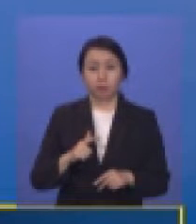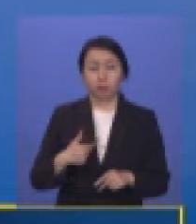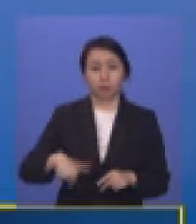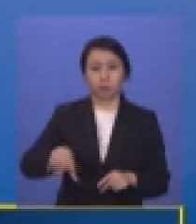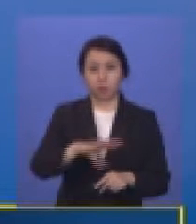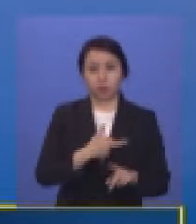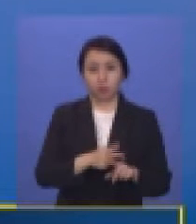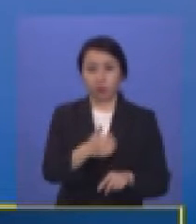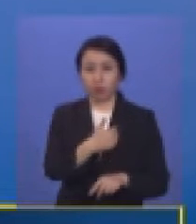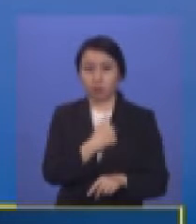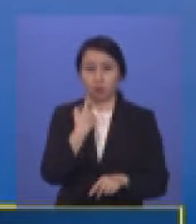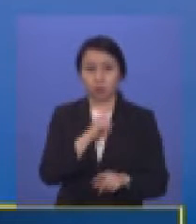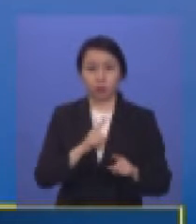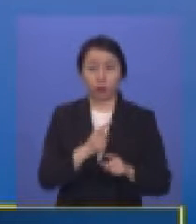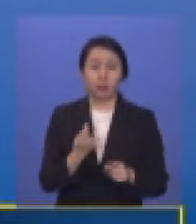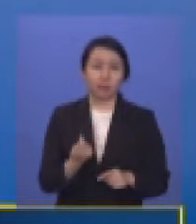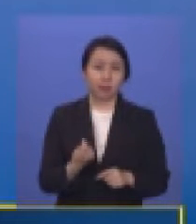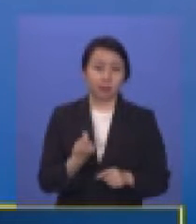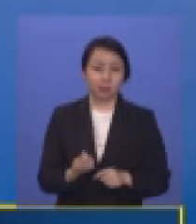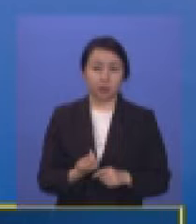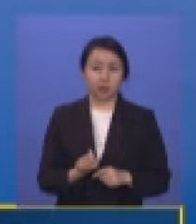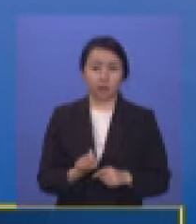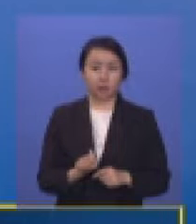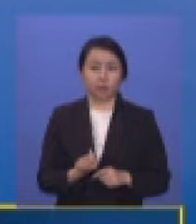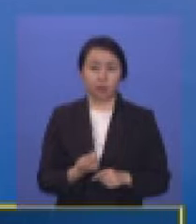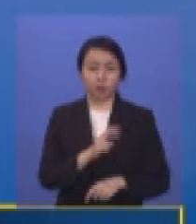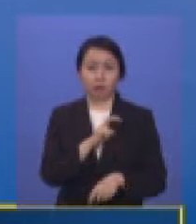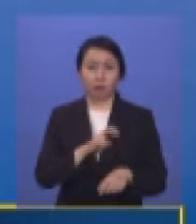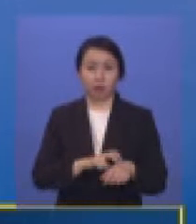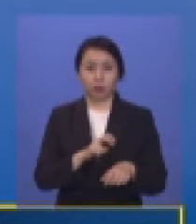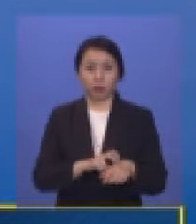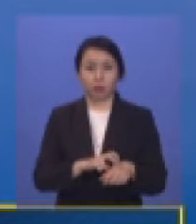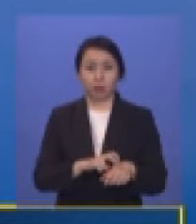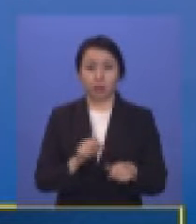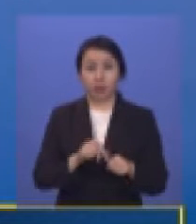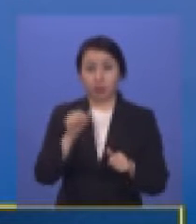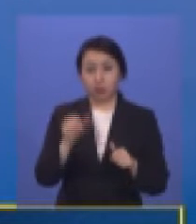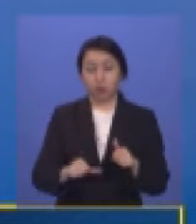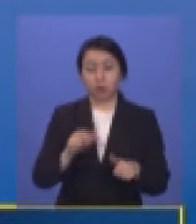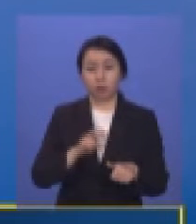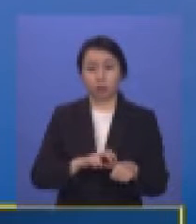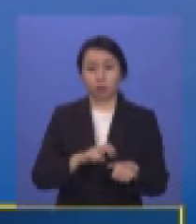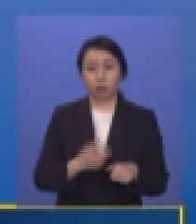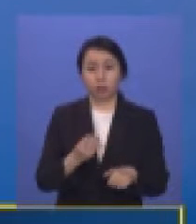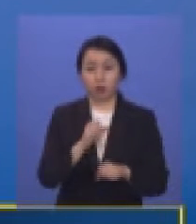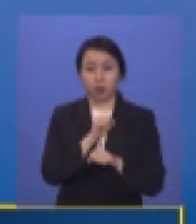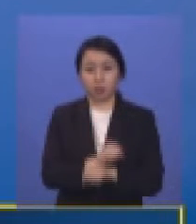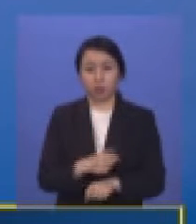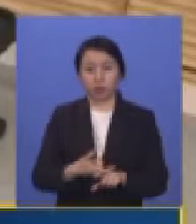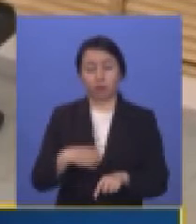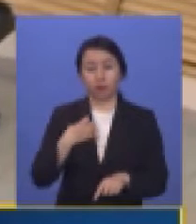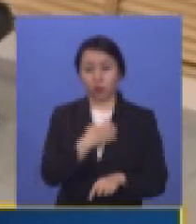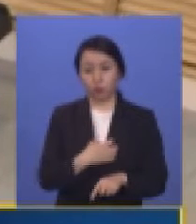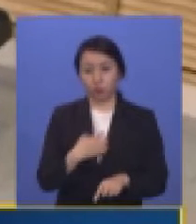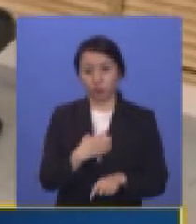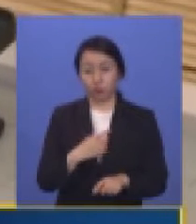вместе с этим хотелось бы отметить, что дефицит врачей, кадров именно врачей, еще остается актуальным.